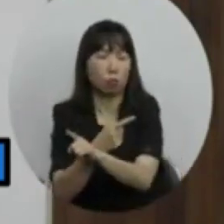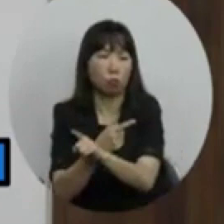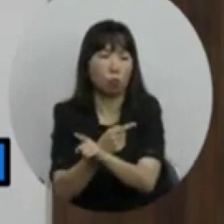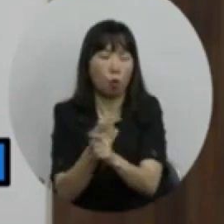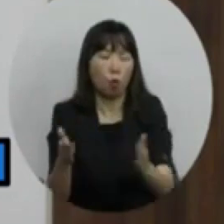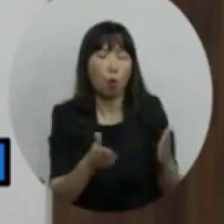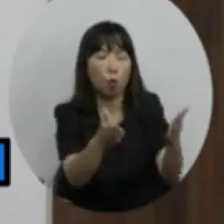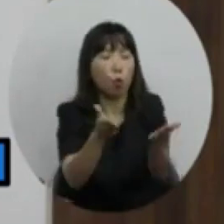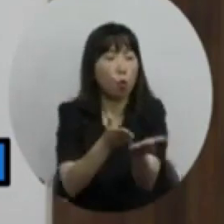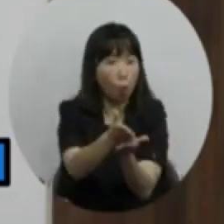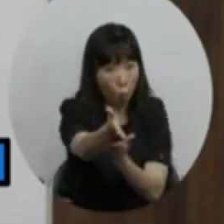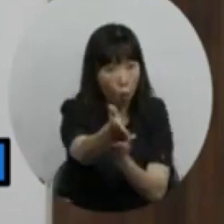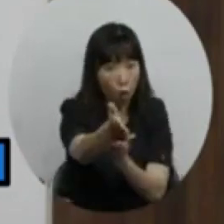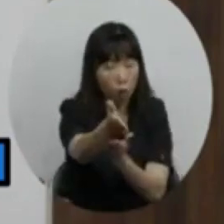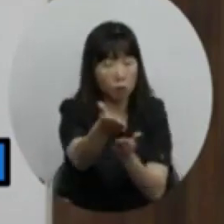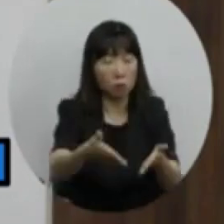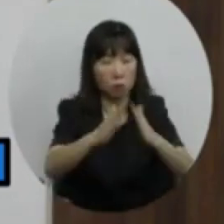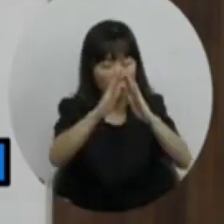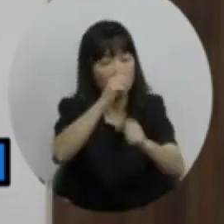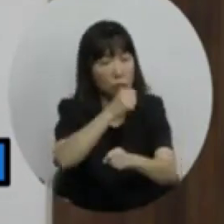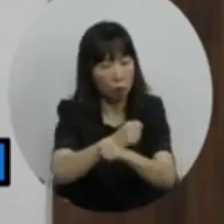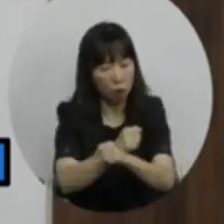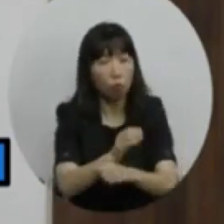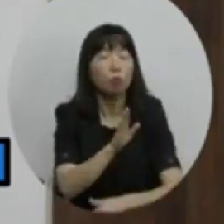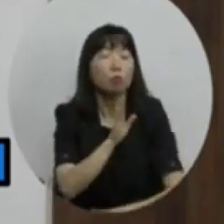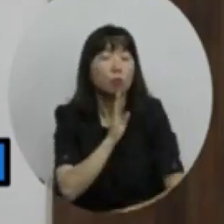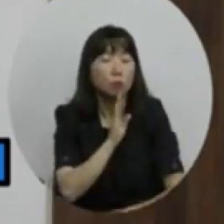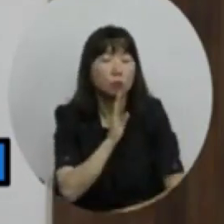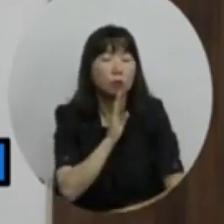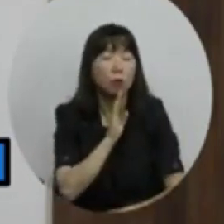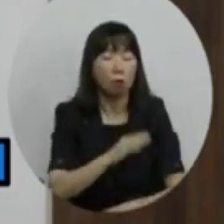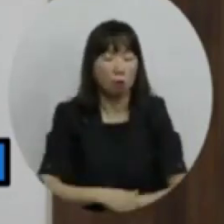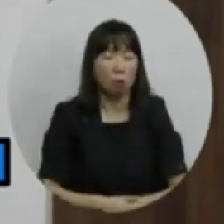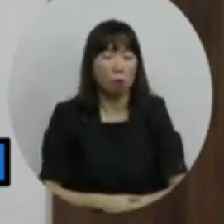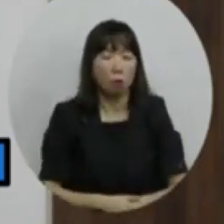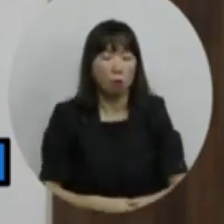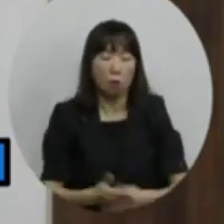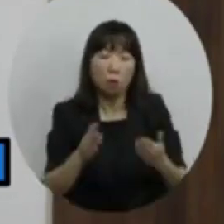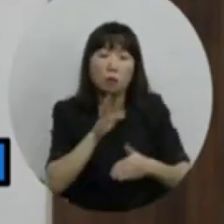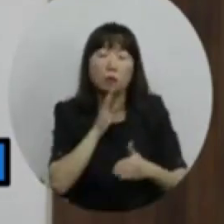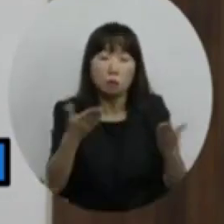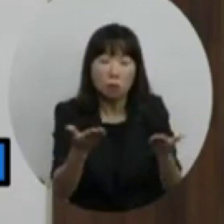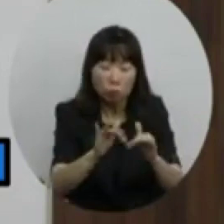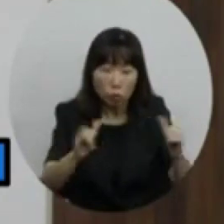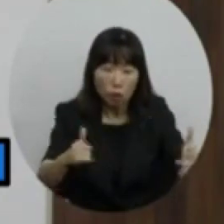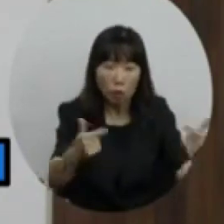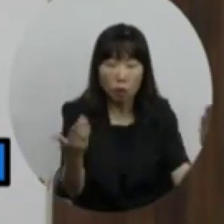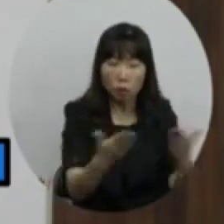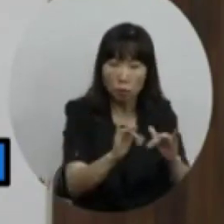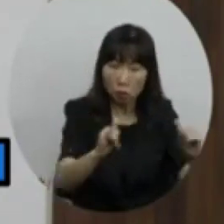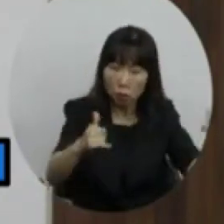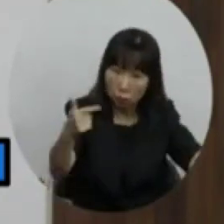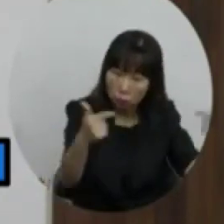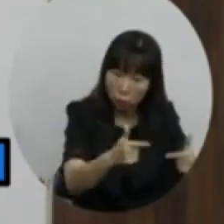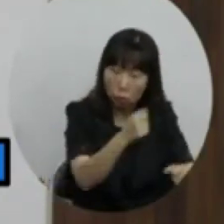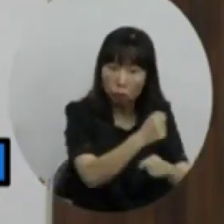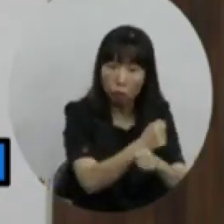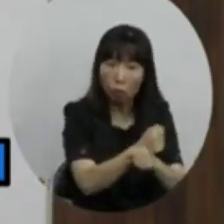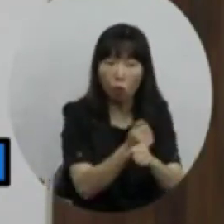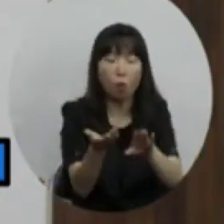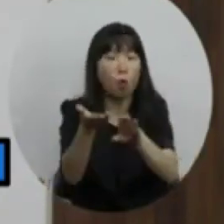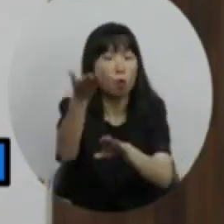대체하여 신설하고 결정적으로 4국, 9국을 신설함으로써 실무자 정원은 감축하고 상위 개념인